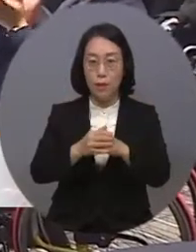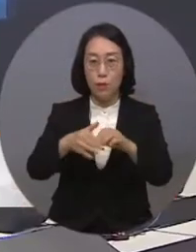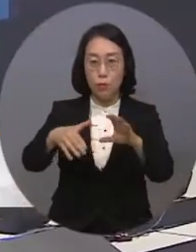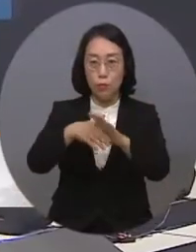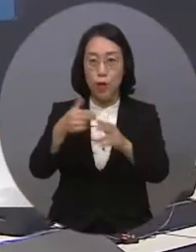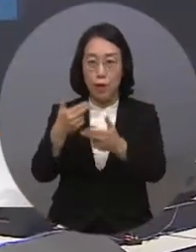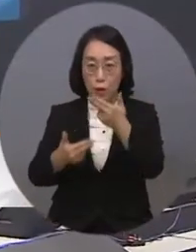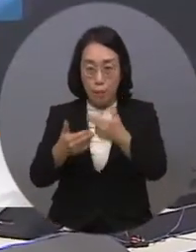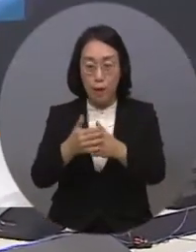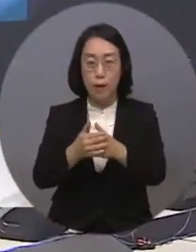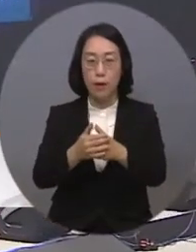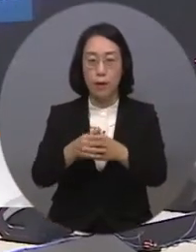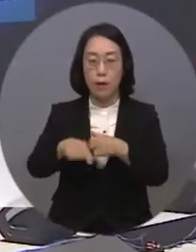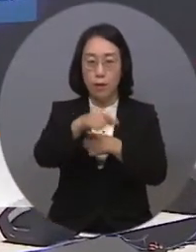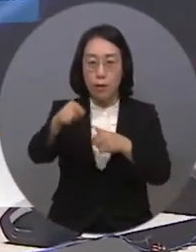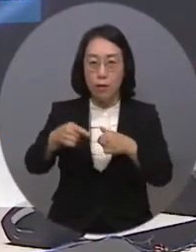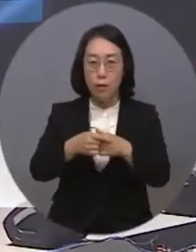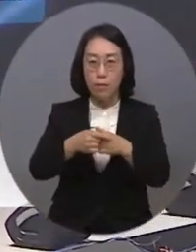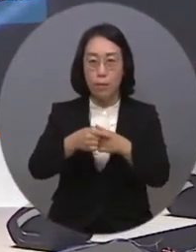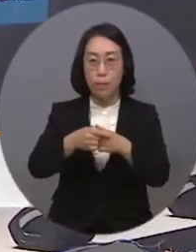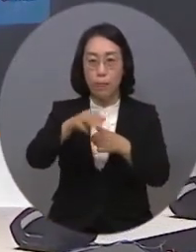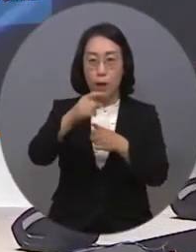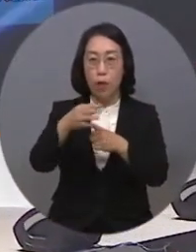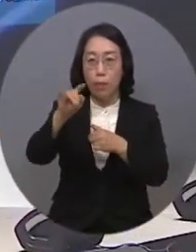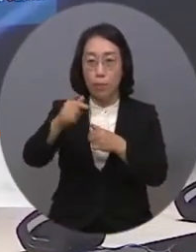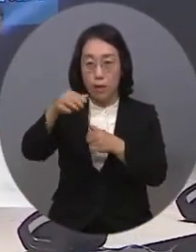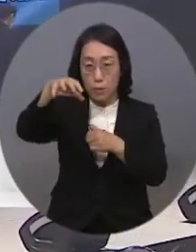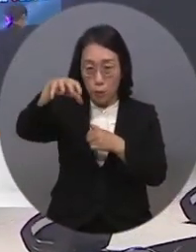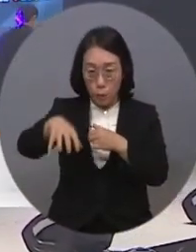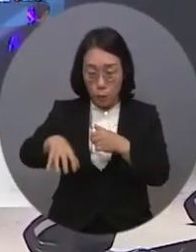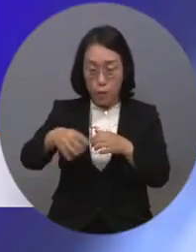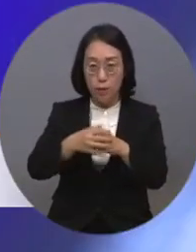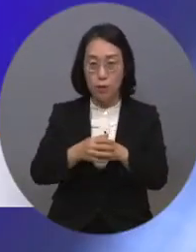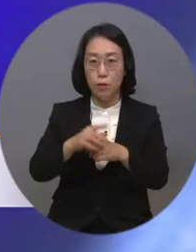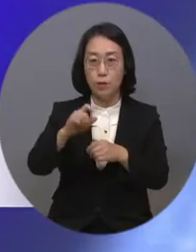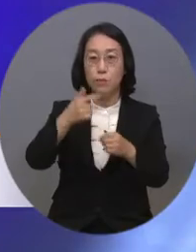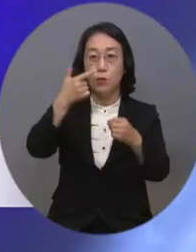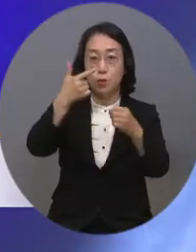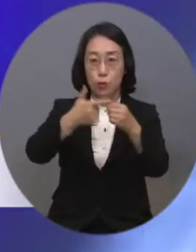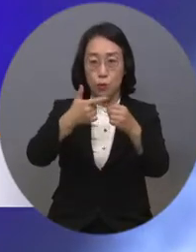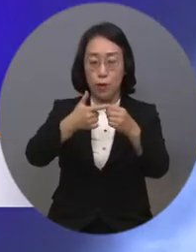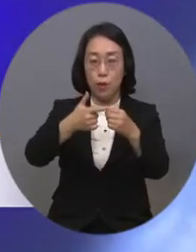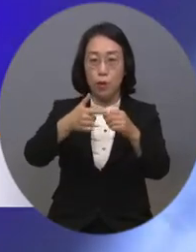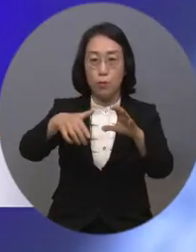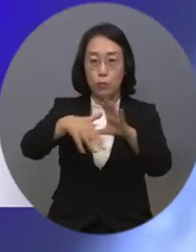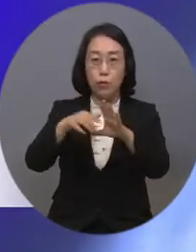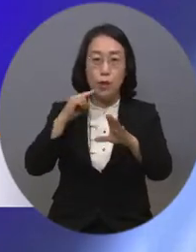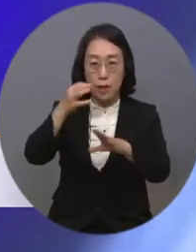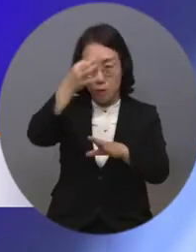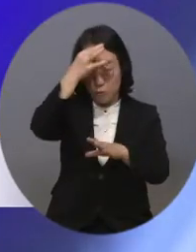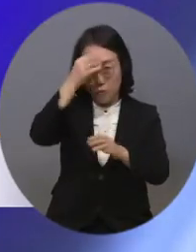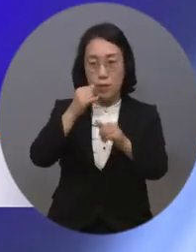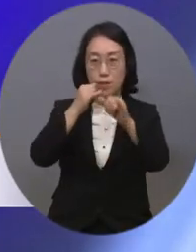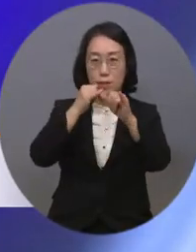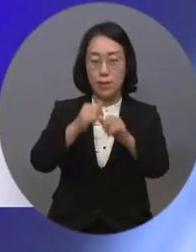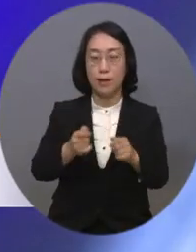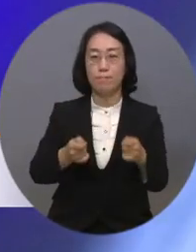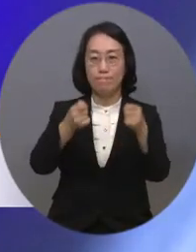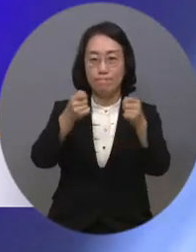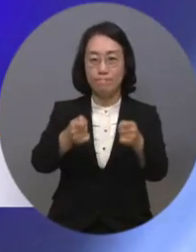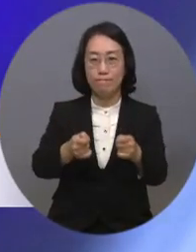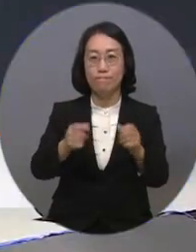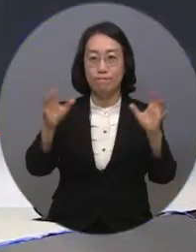한국장애인문화협회는 지타워 컨벤션 센터에서 제16회 대한민국 장애인 문화예술대상 시상식을